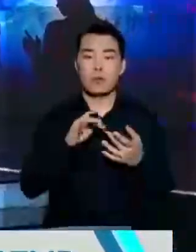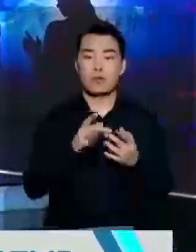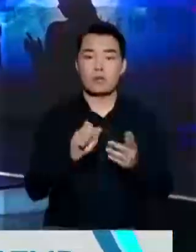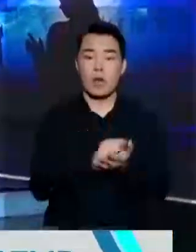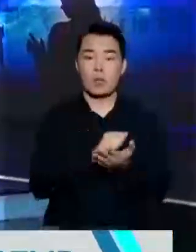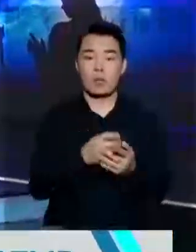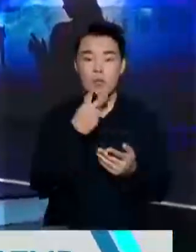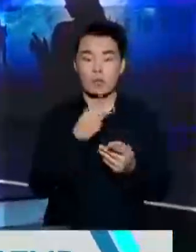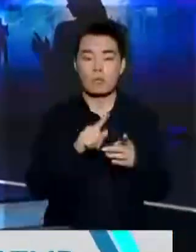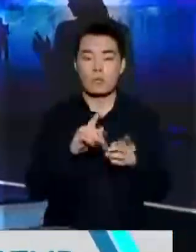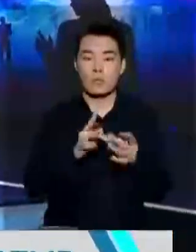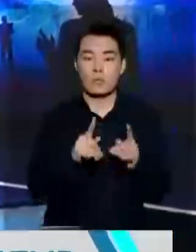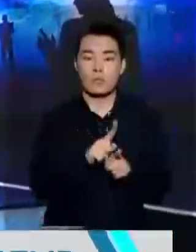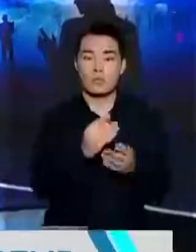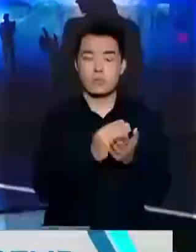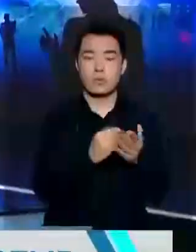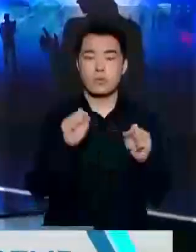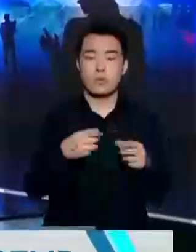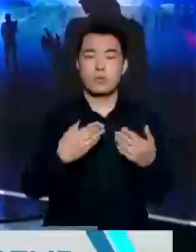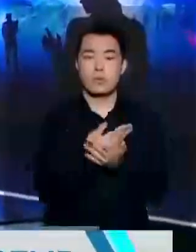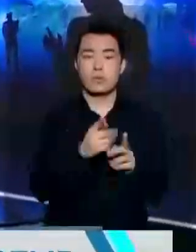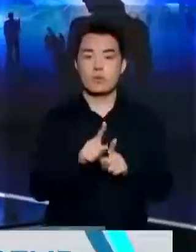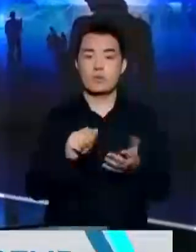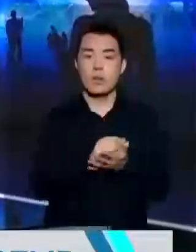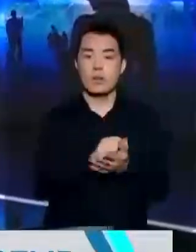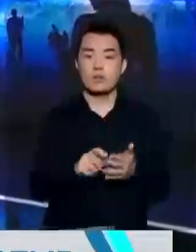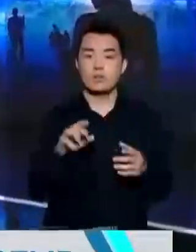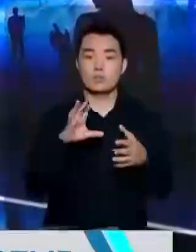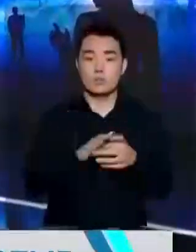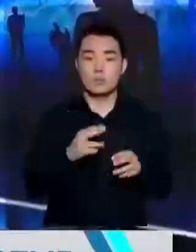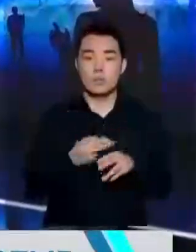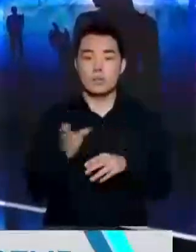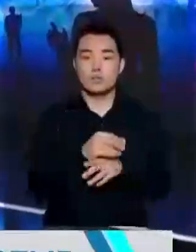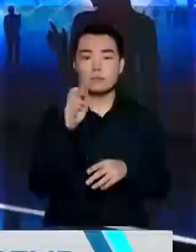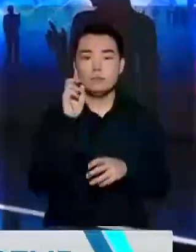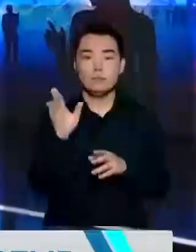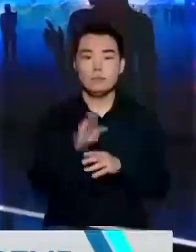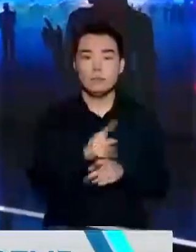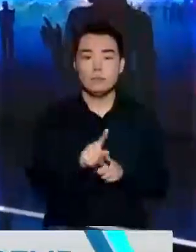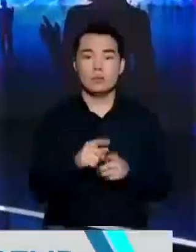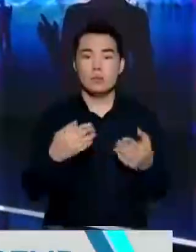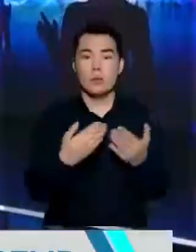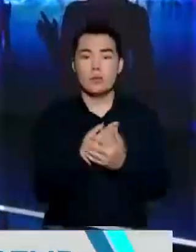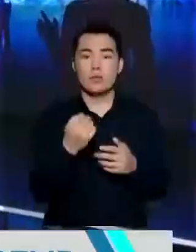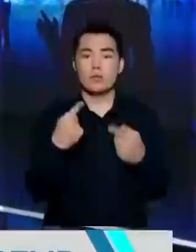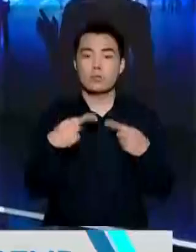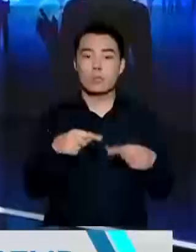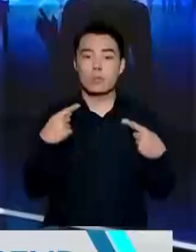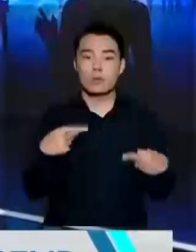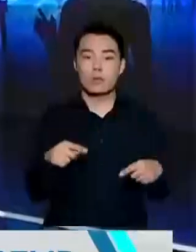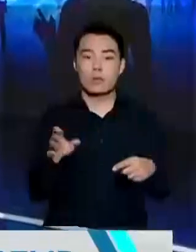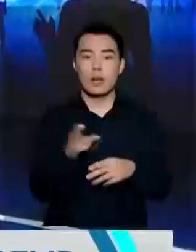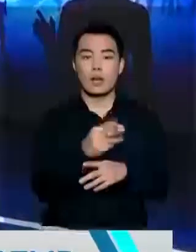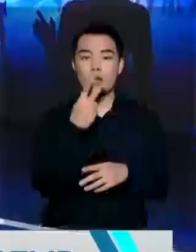кете бересіздер. Ол біз заңға кіргізіп, қазір барлық мемлекеттік орны, тағы басқа бүкіл